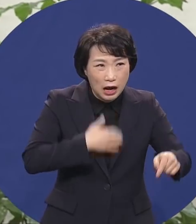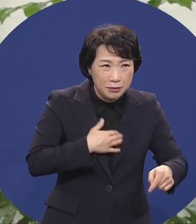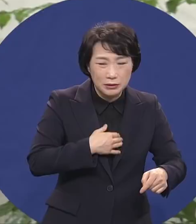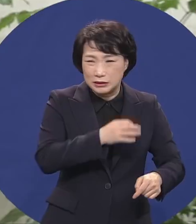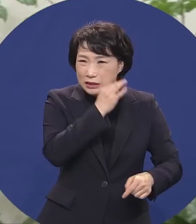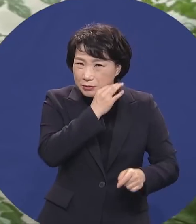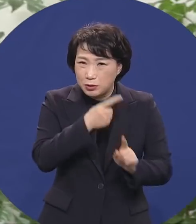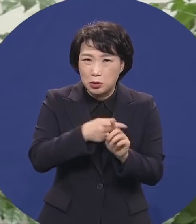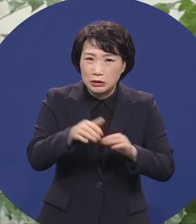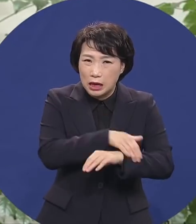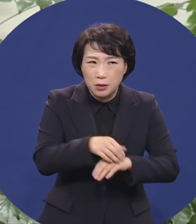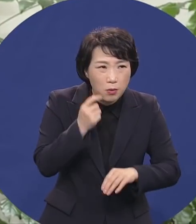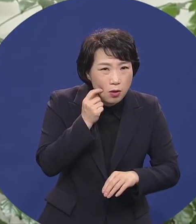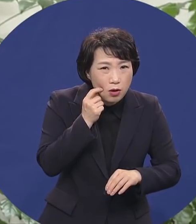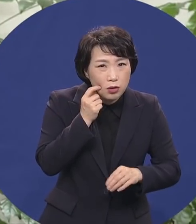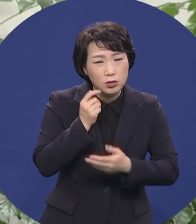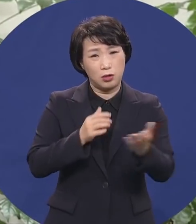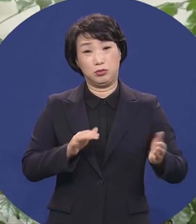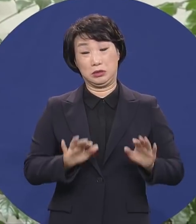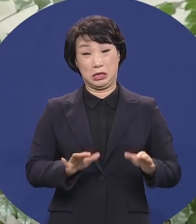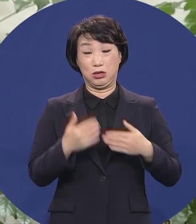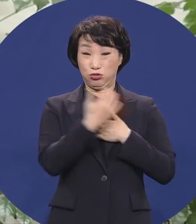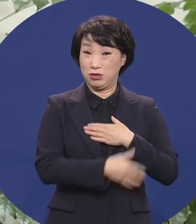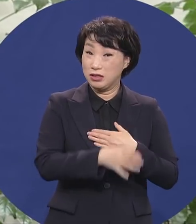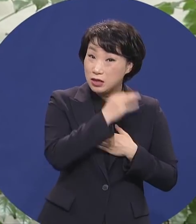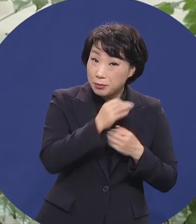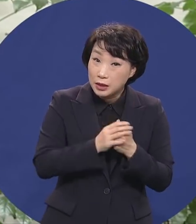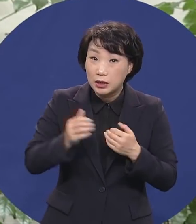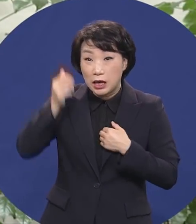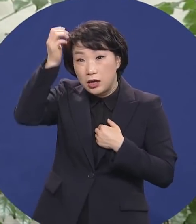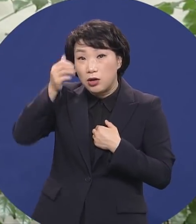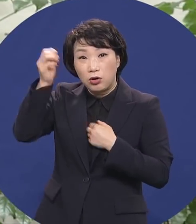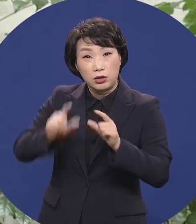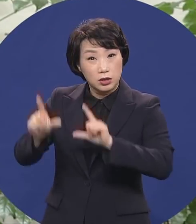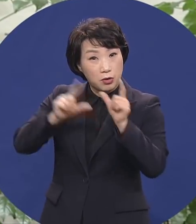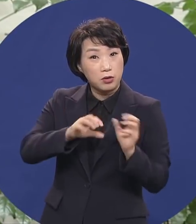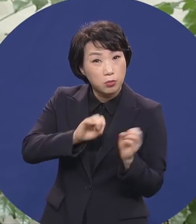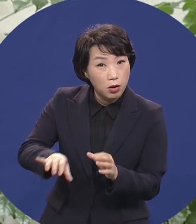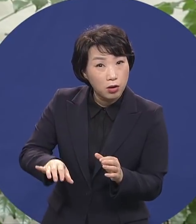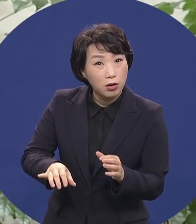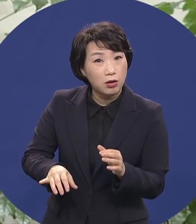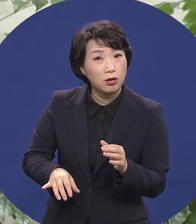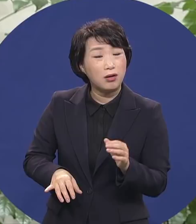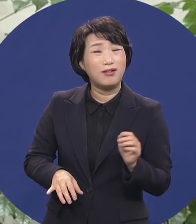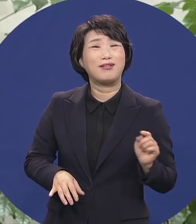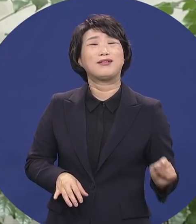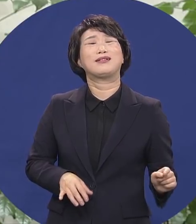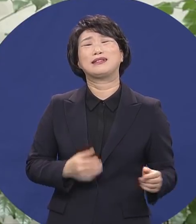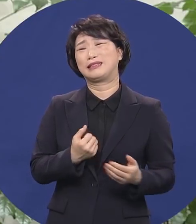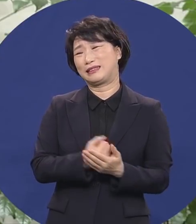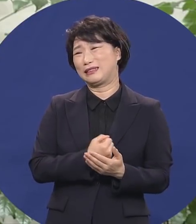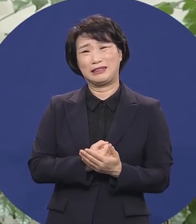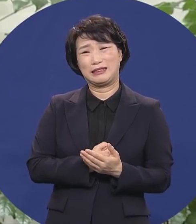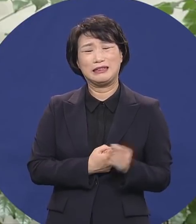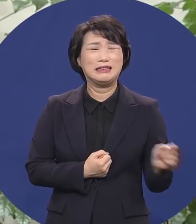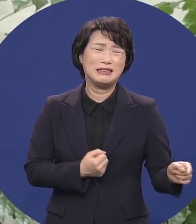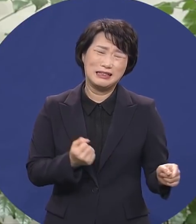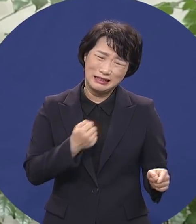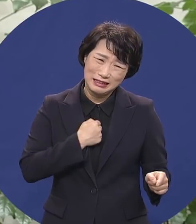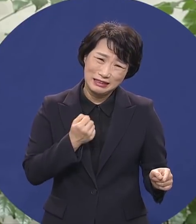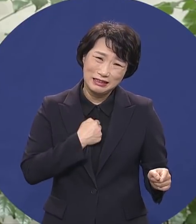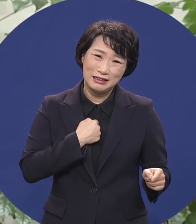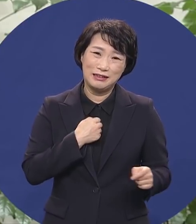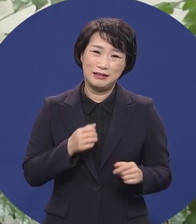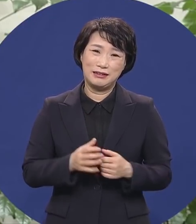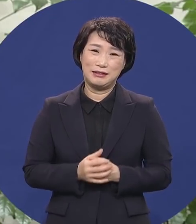다니는데, 육신의 창피 때문에 영혼도 영적 생활도 대던지겠다는 거. 이거 얼마나